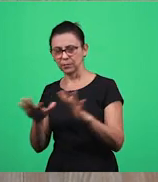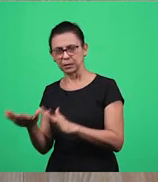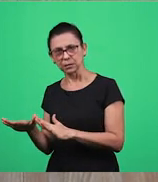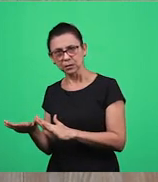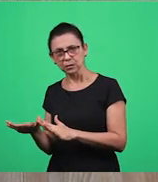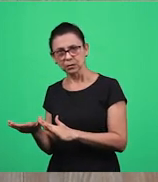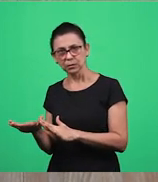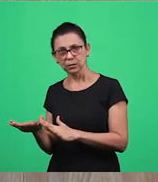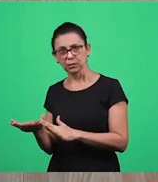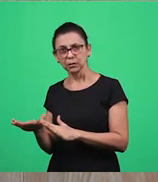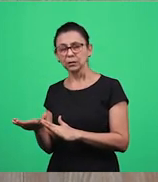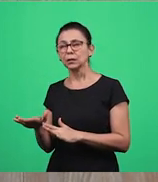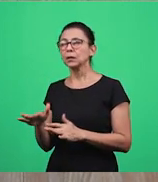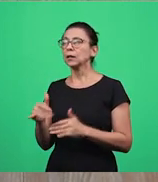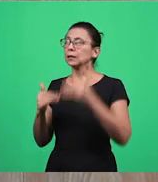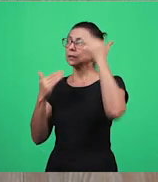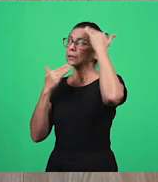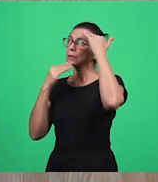народе Своем.